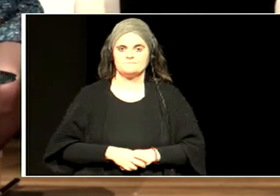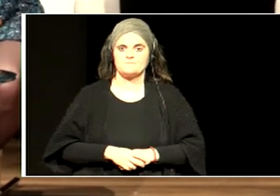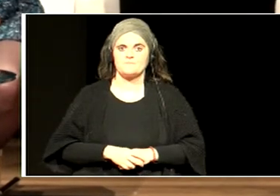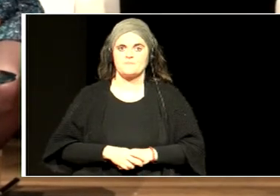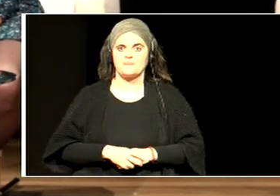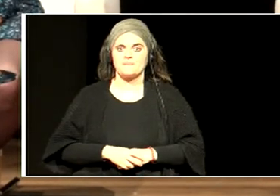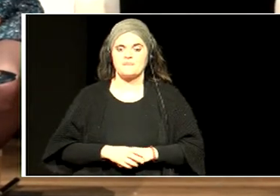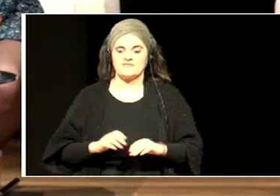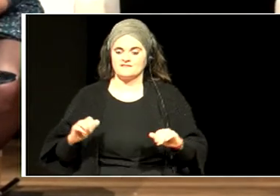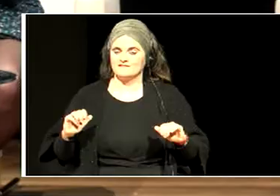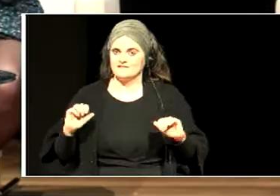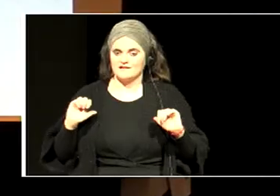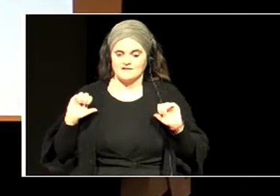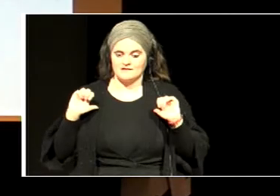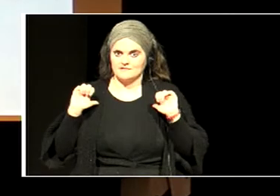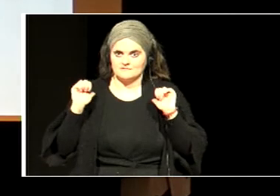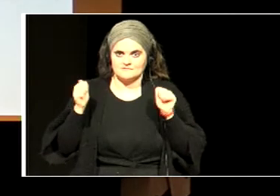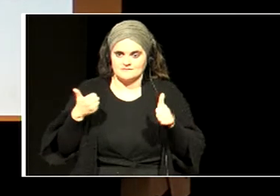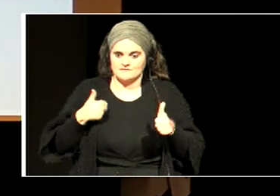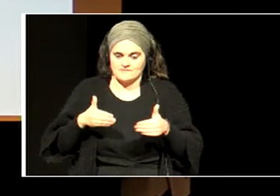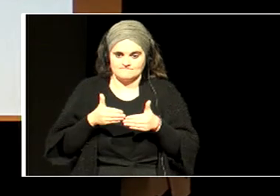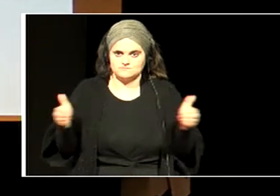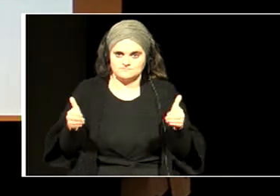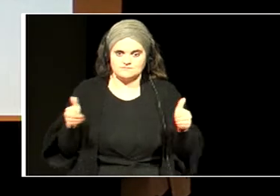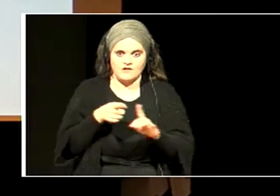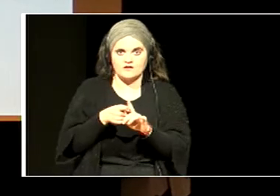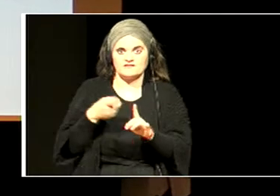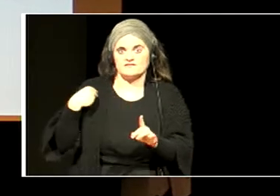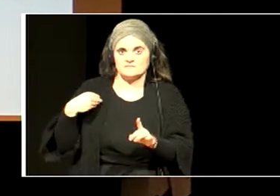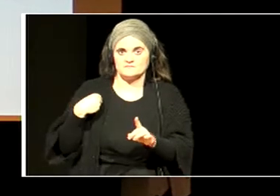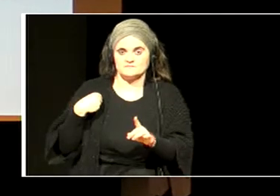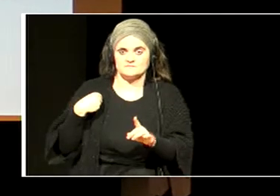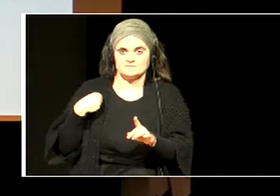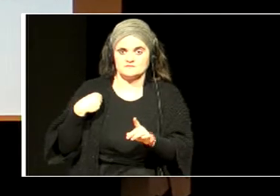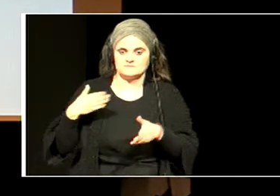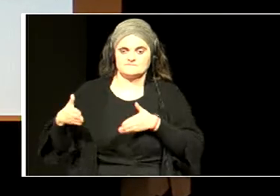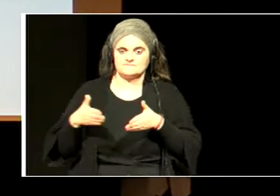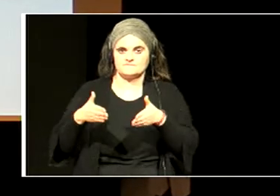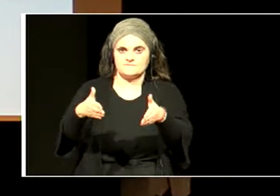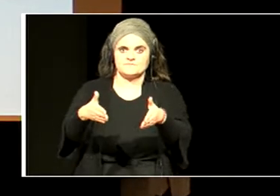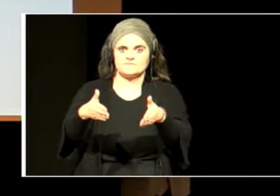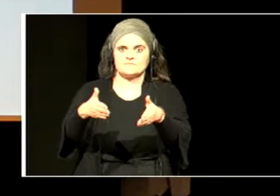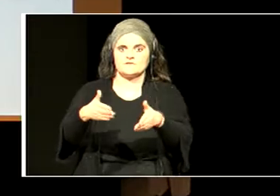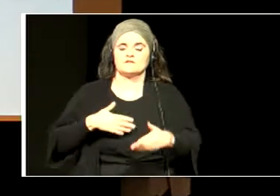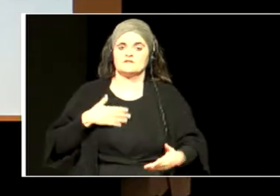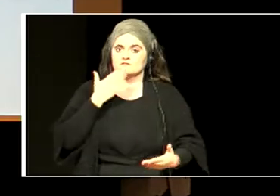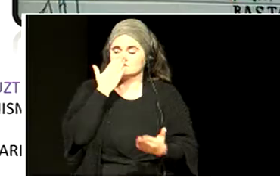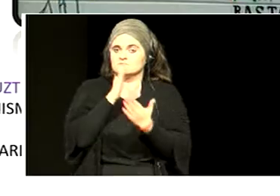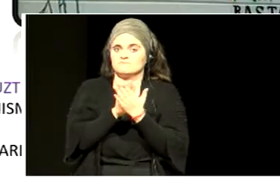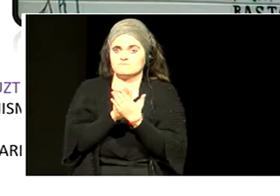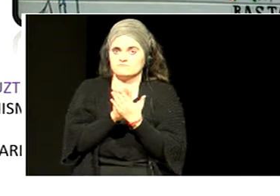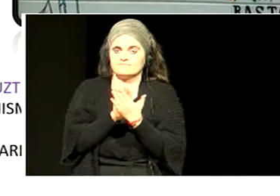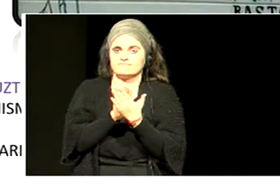Hasieratik, bale? Helburu horrekin jokatu dugu, bide horretatik abiatu gara. Egia esan da,